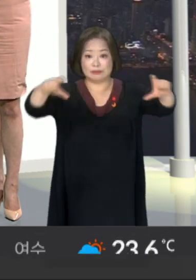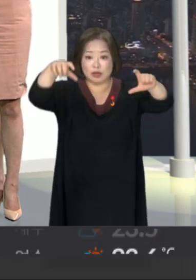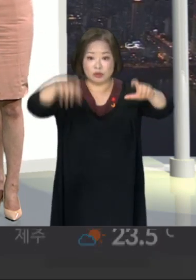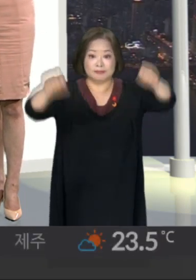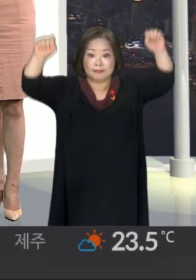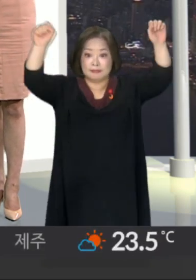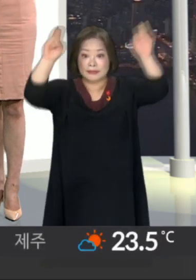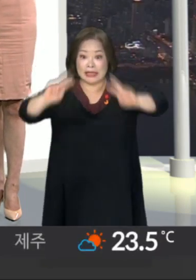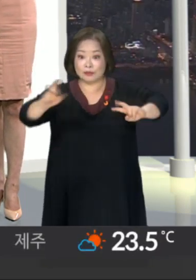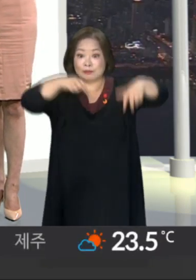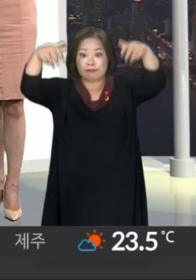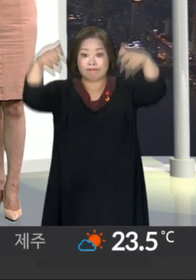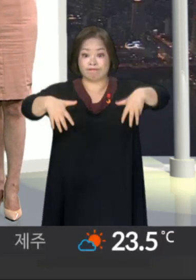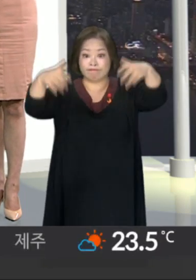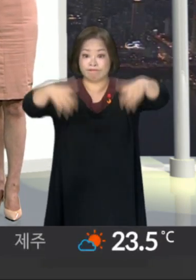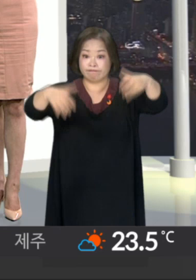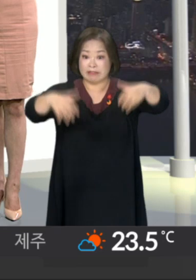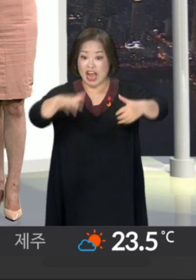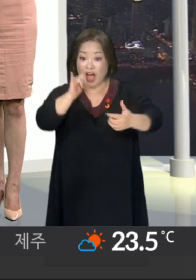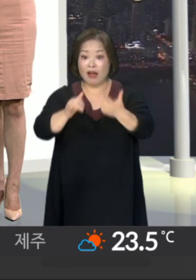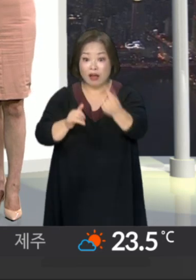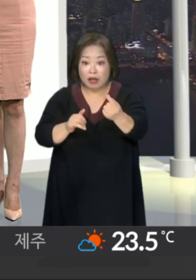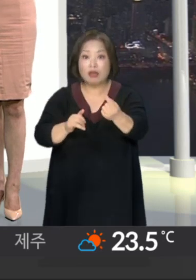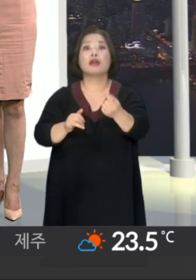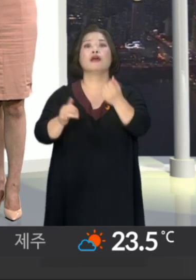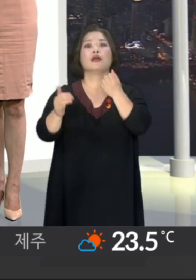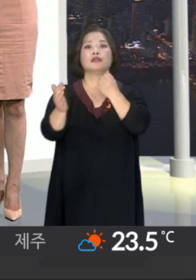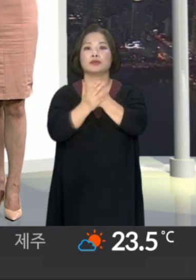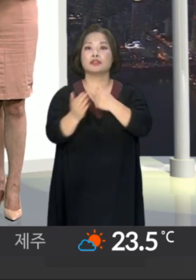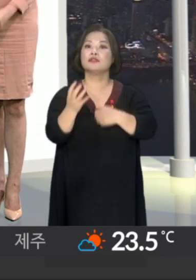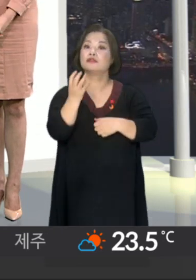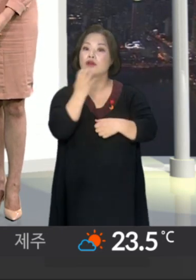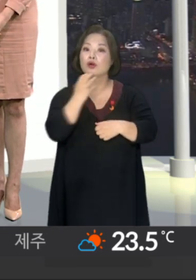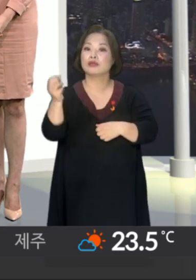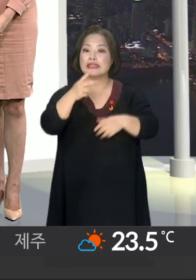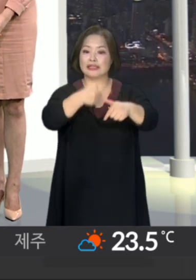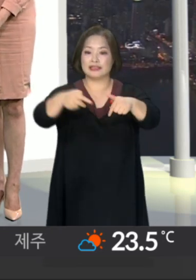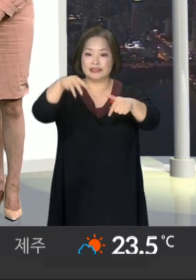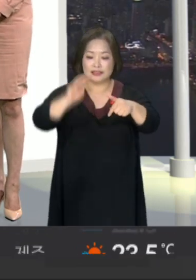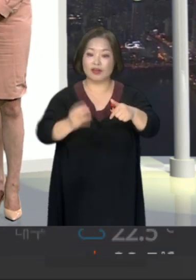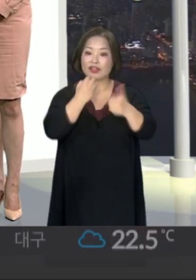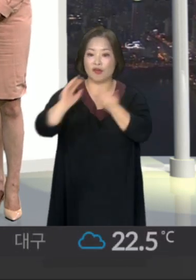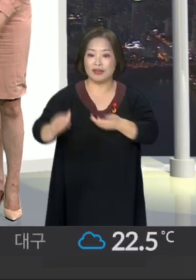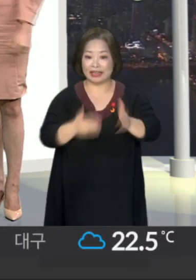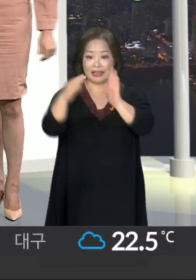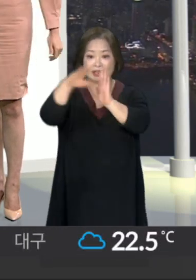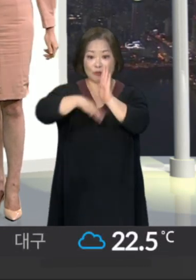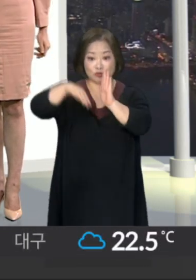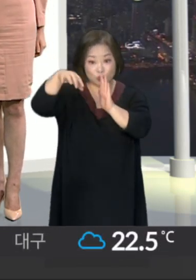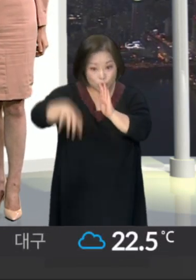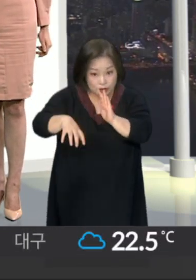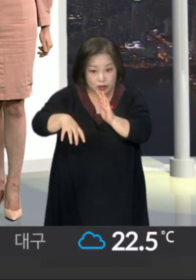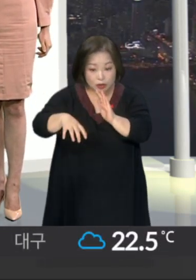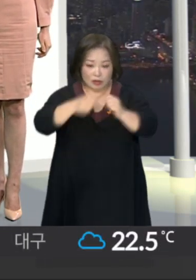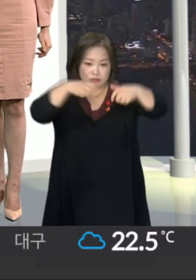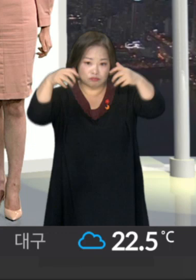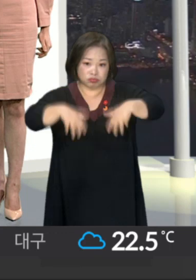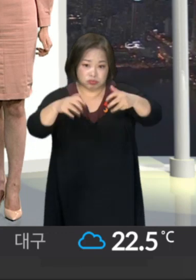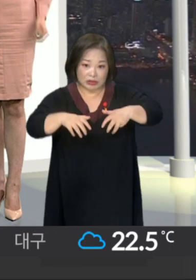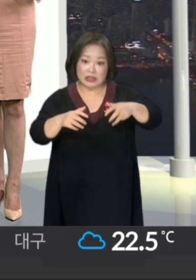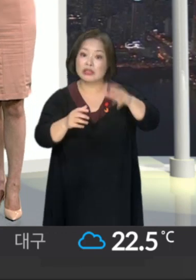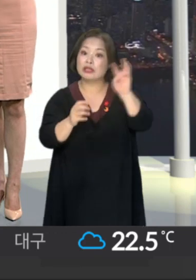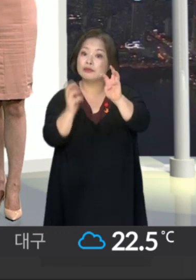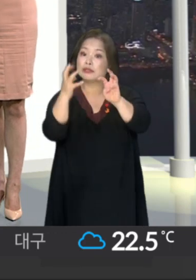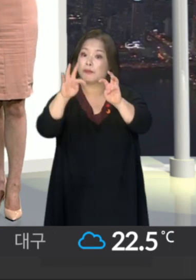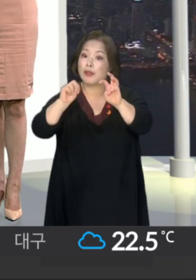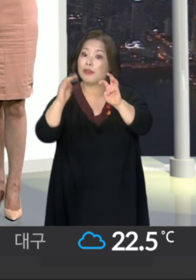천둥, 번개를 동반한 비가 내릴 텐데요. 서울 남부와 인천, 경기 남부에는 최대 30mm의 적지